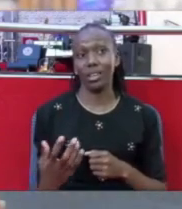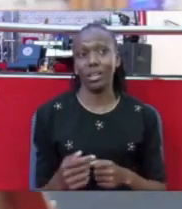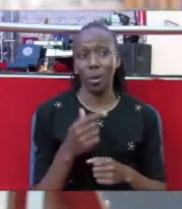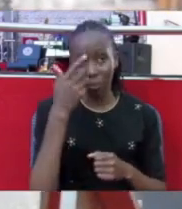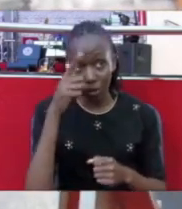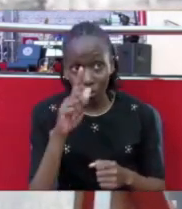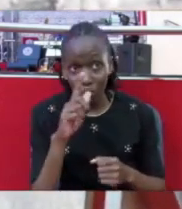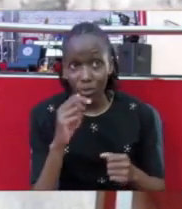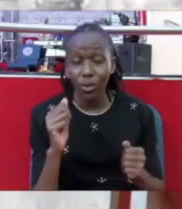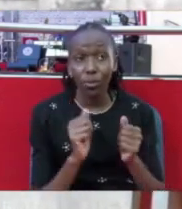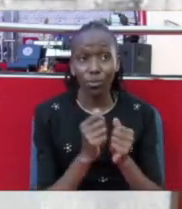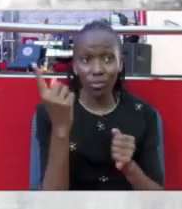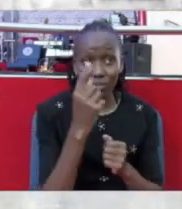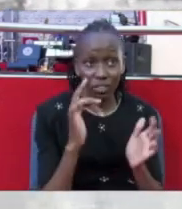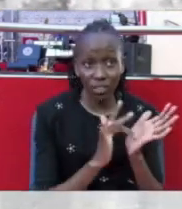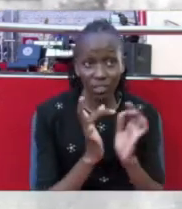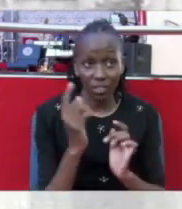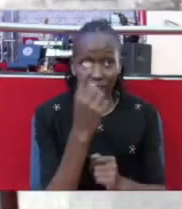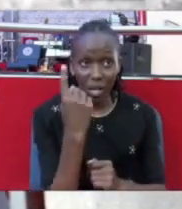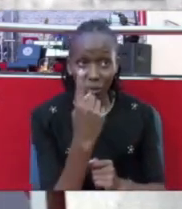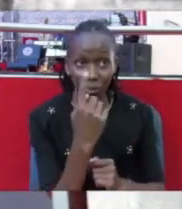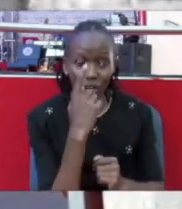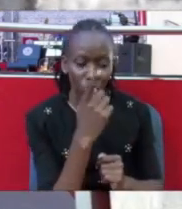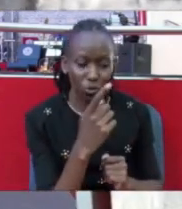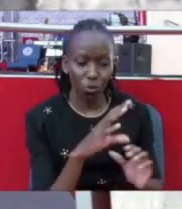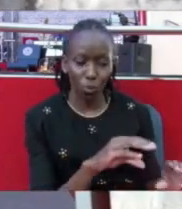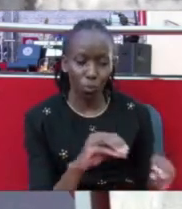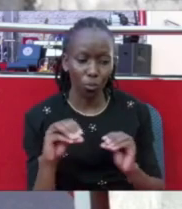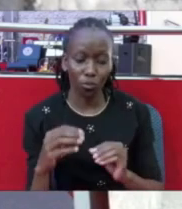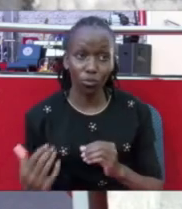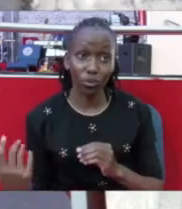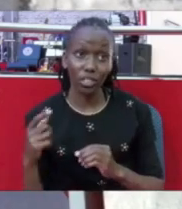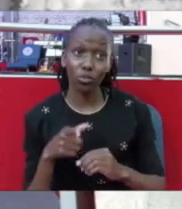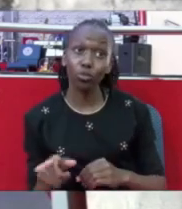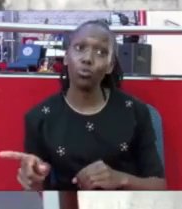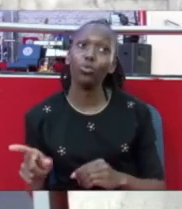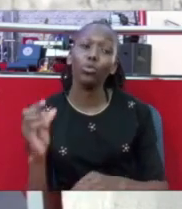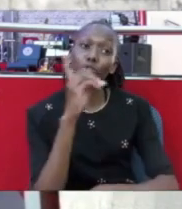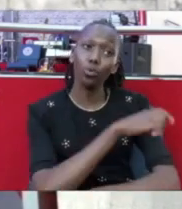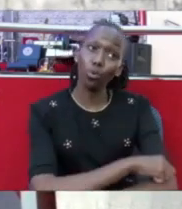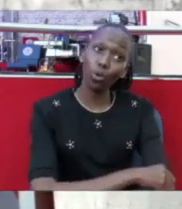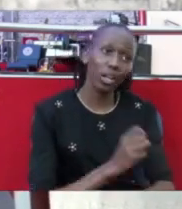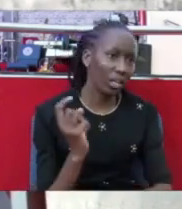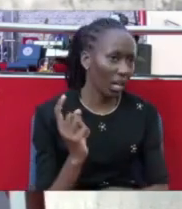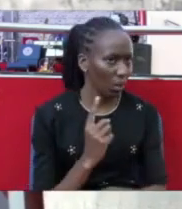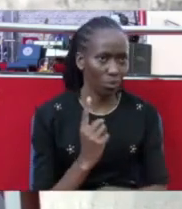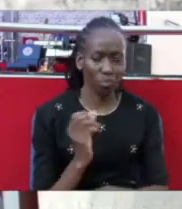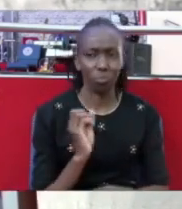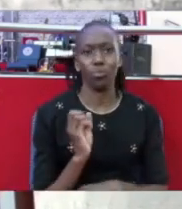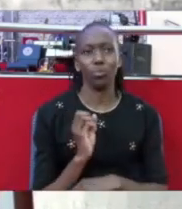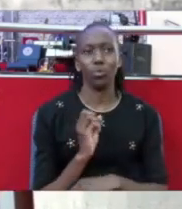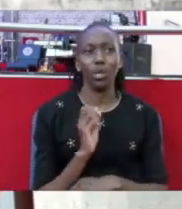na Yesu tu peke yake, you will not take your children to school. Hautapeleka wanao shuleni. You can spend time here in prayer and